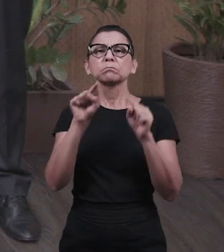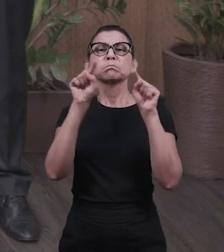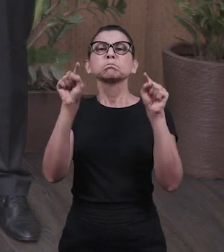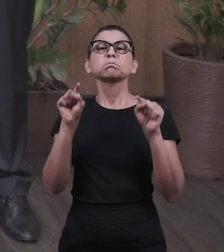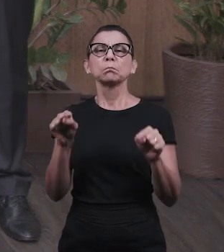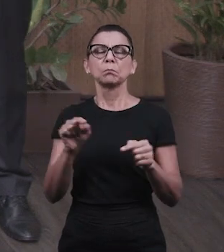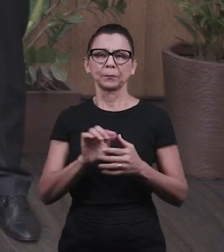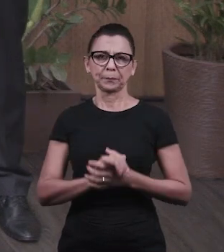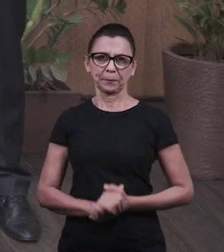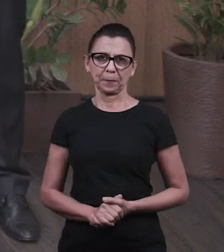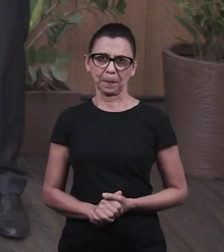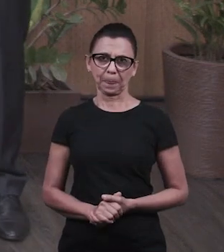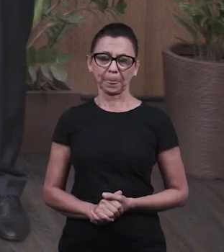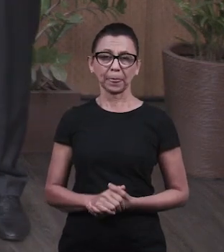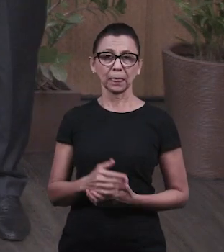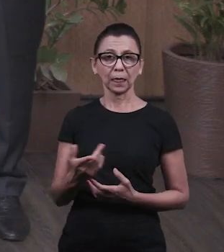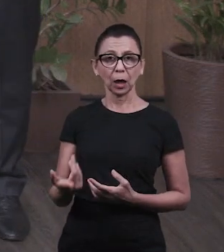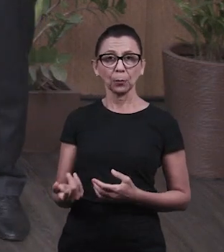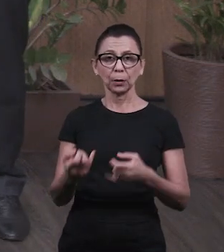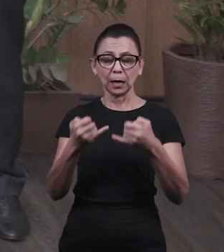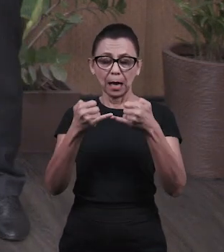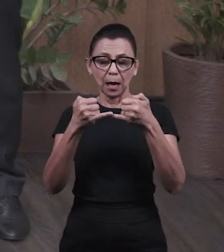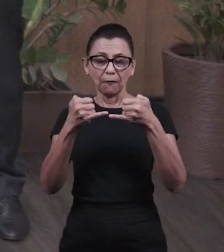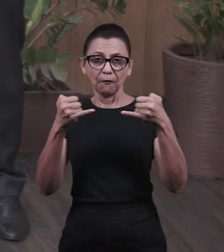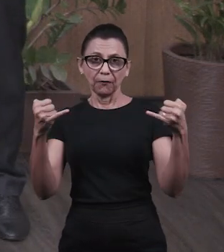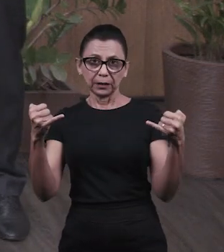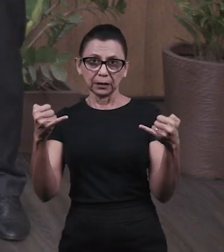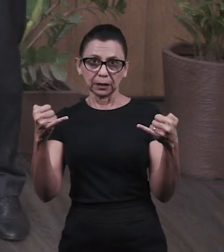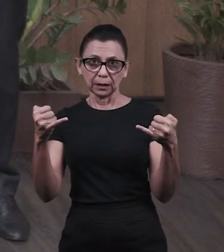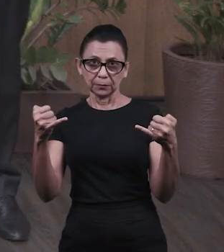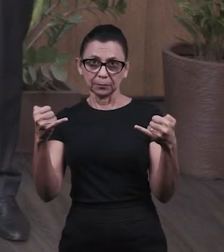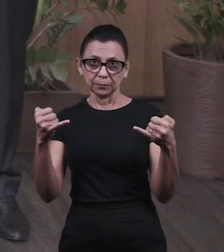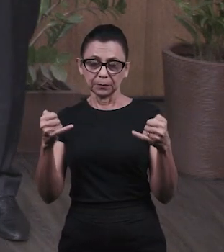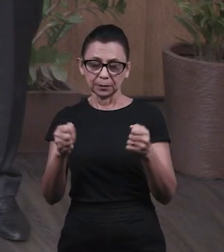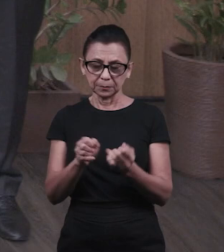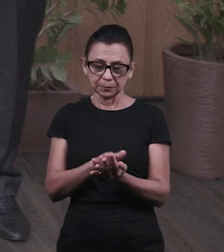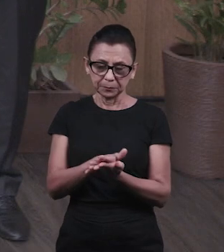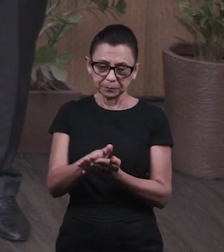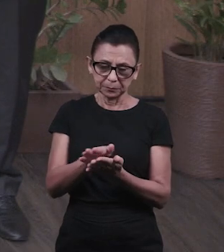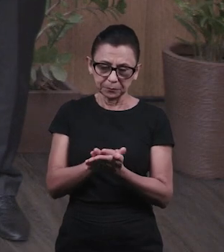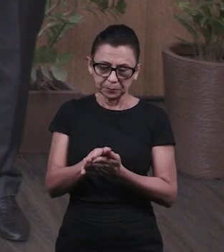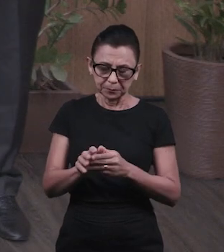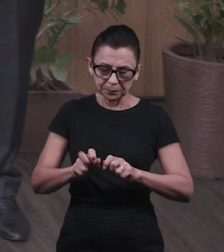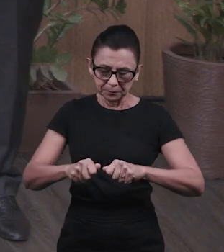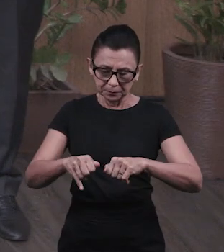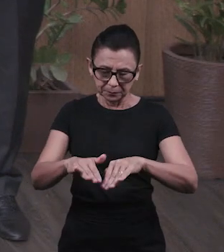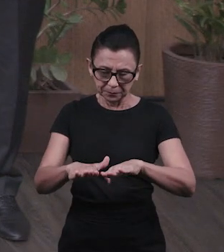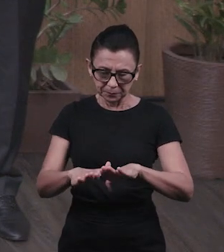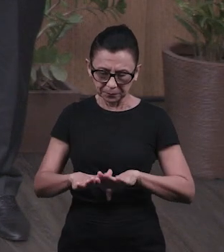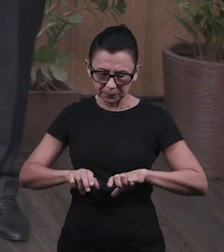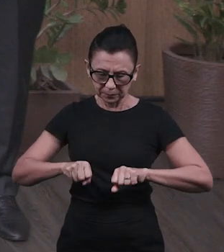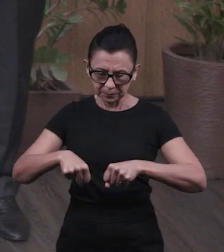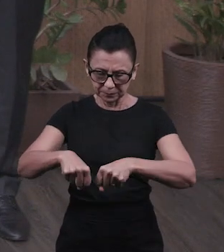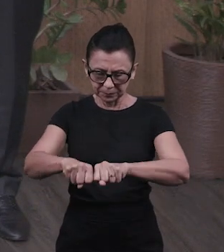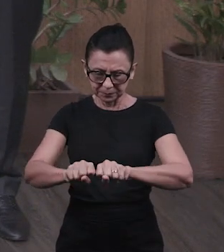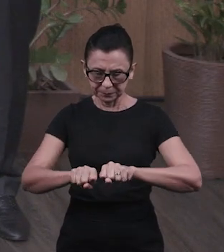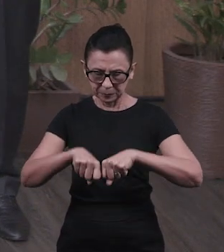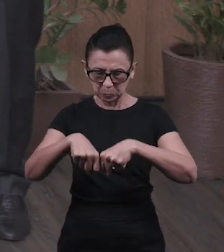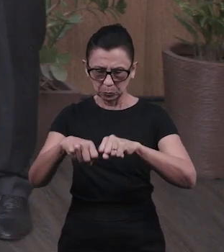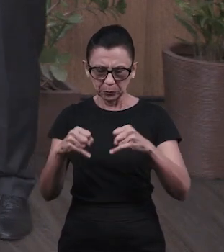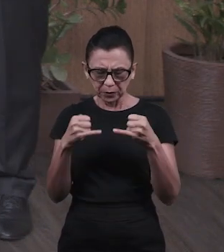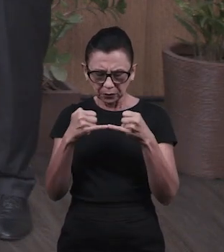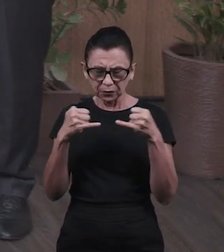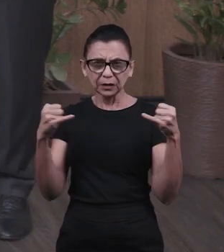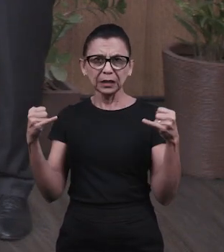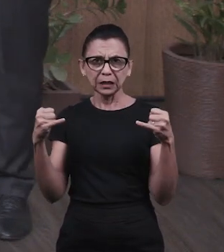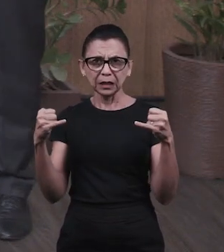она делает так, что тесто взбухает, оно становится большим. И